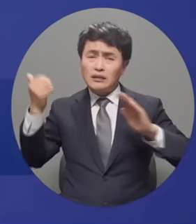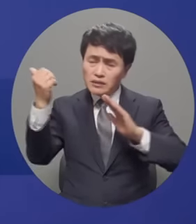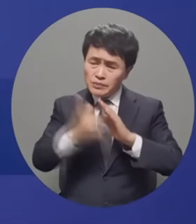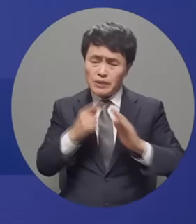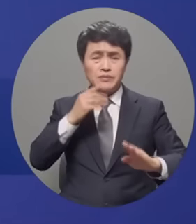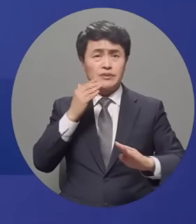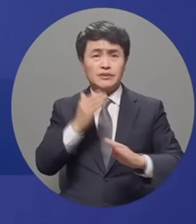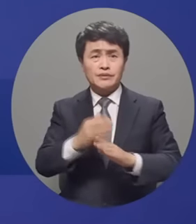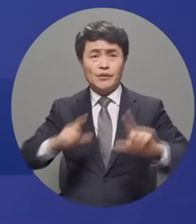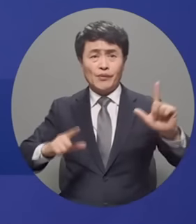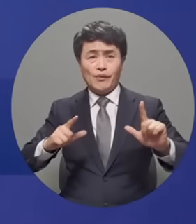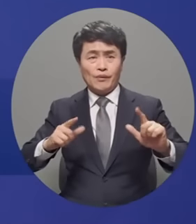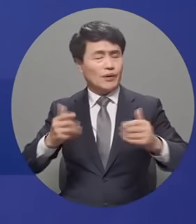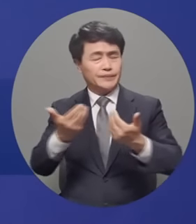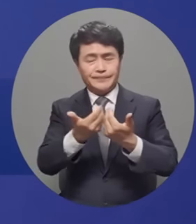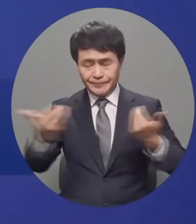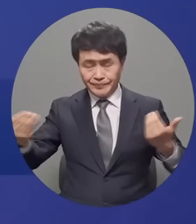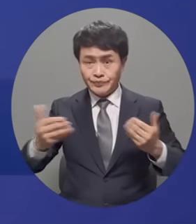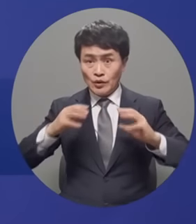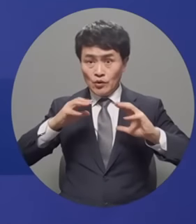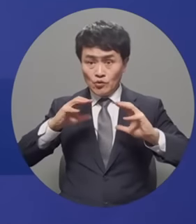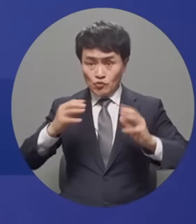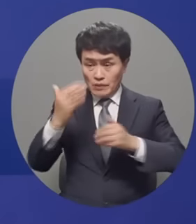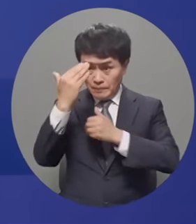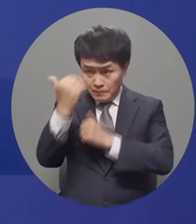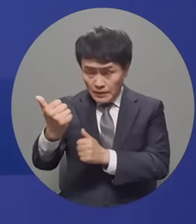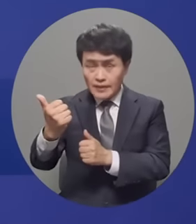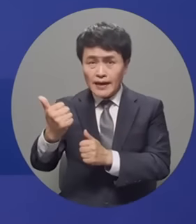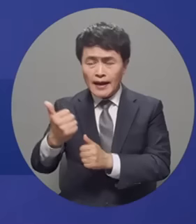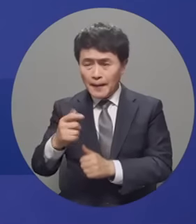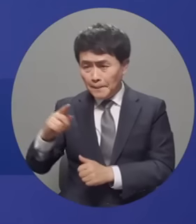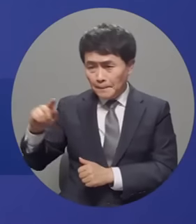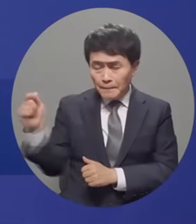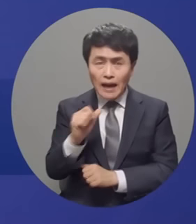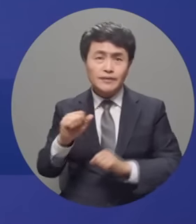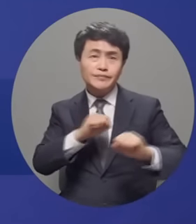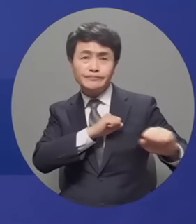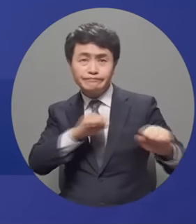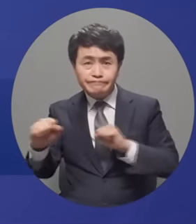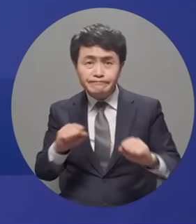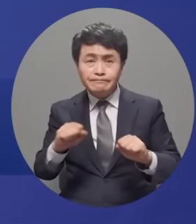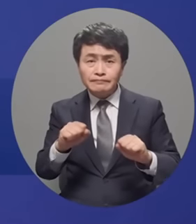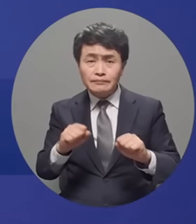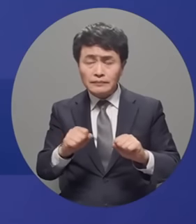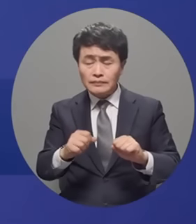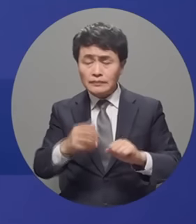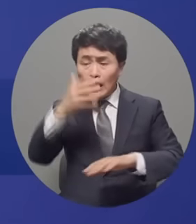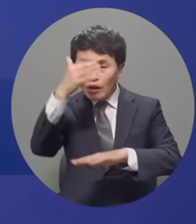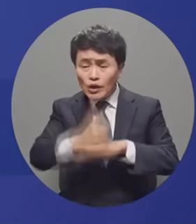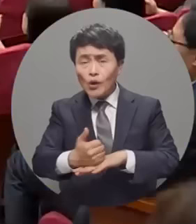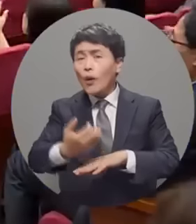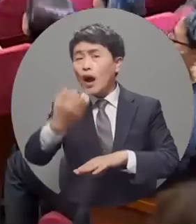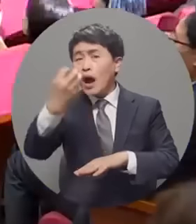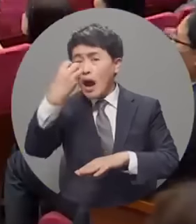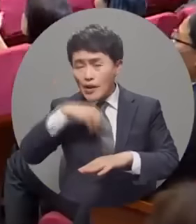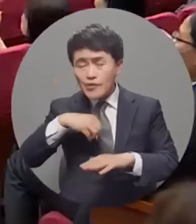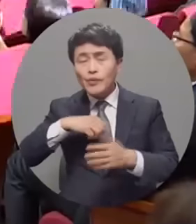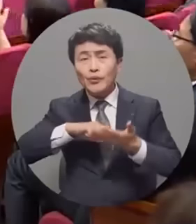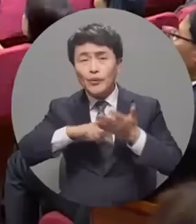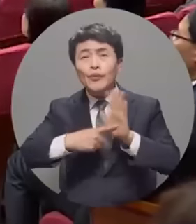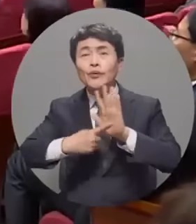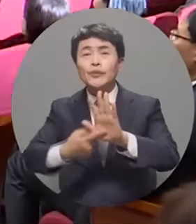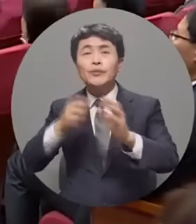민주당과는 결별하고 국민의 부름 앞에 신속하게 움직이고 성과와 실적으로 화답하는